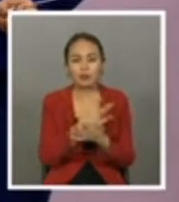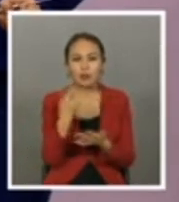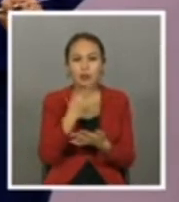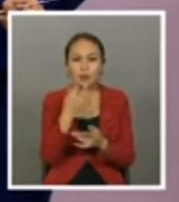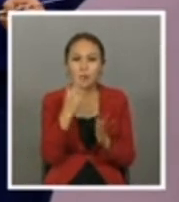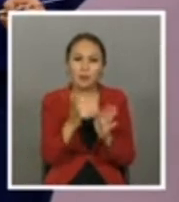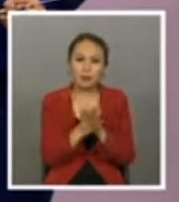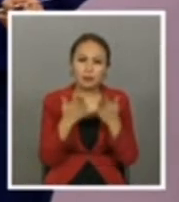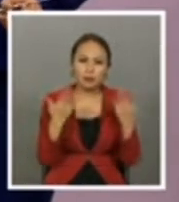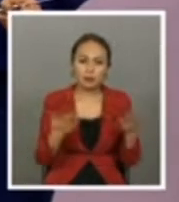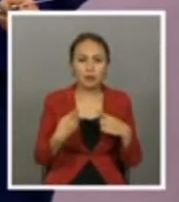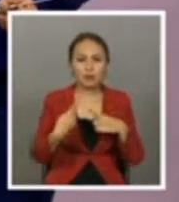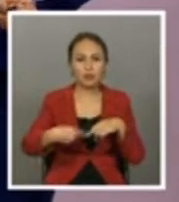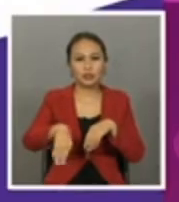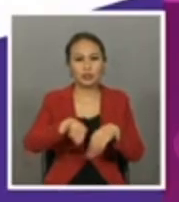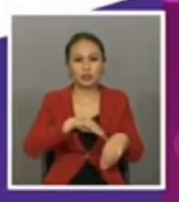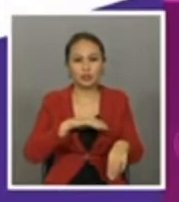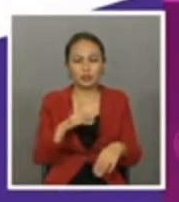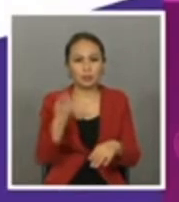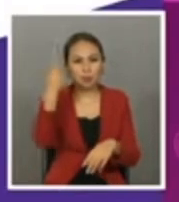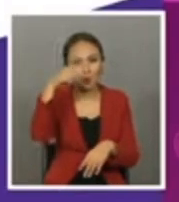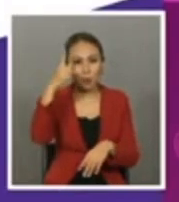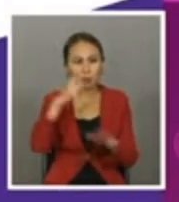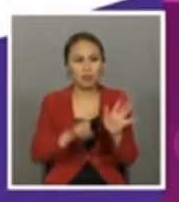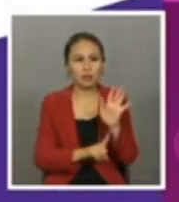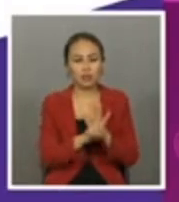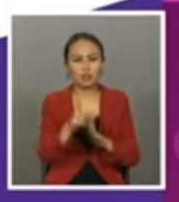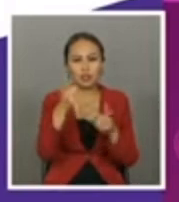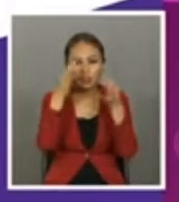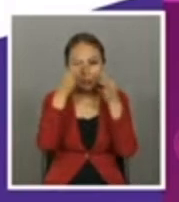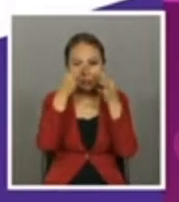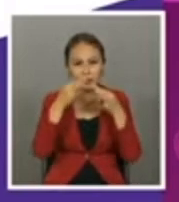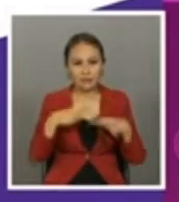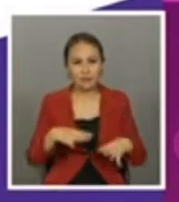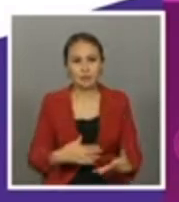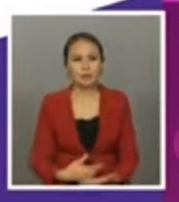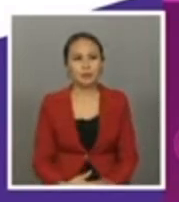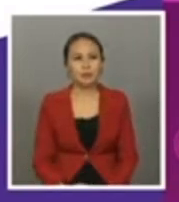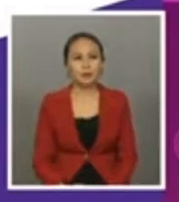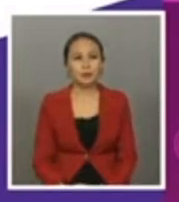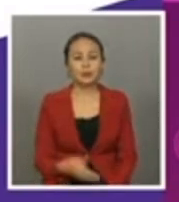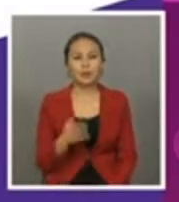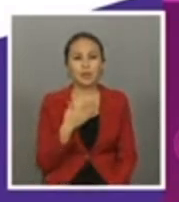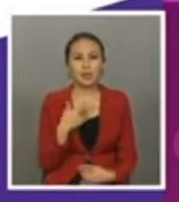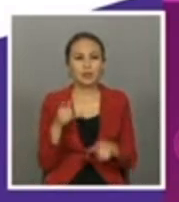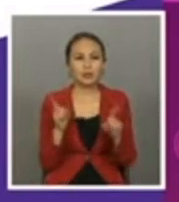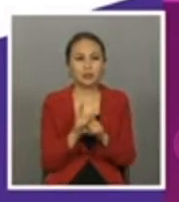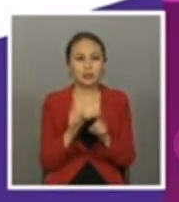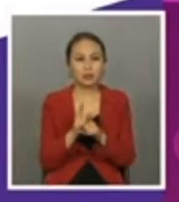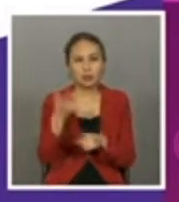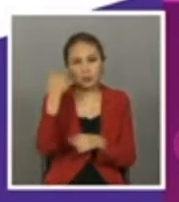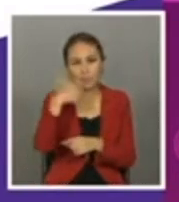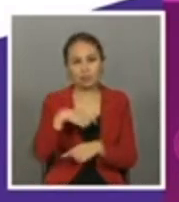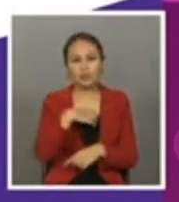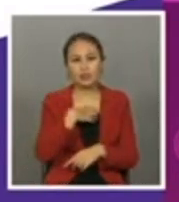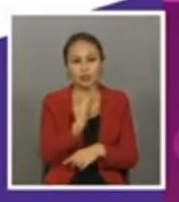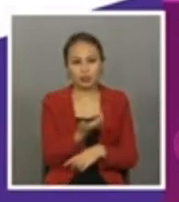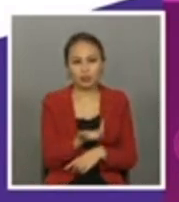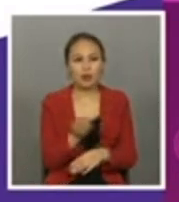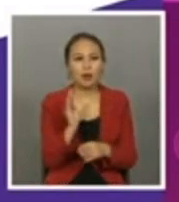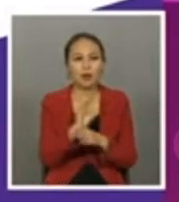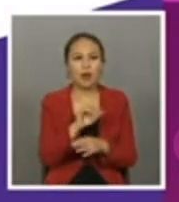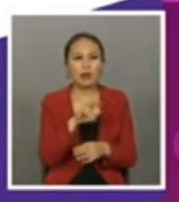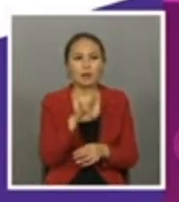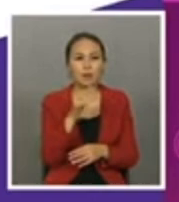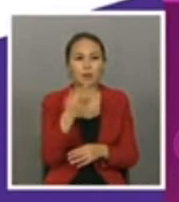беттерді жыртып алатынды шығарды, деп жылап жіберді. Менің де оңып тұрғаным шамалы. Адырбай